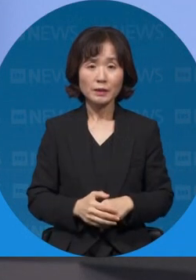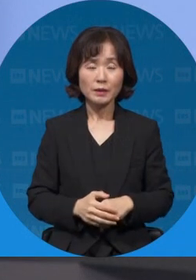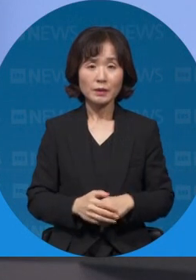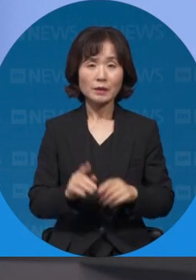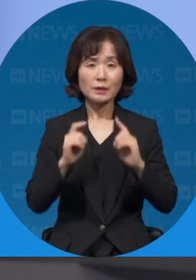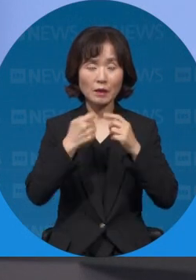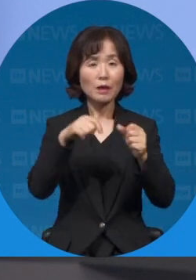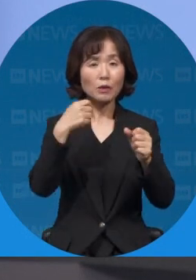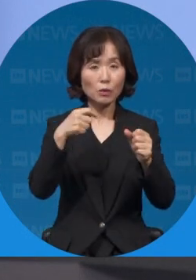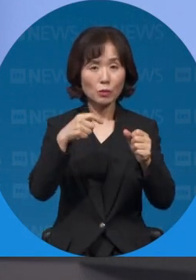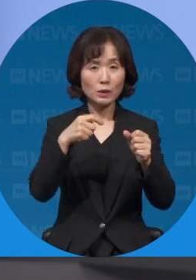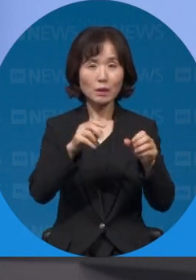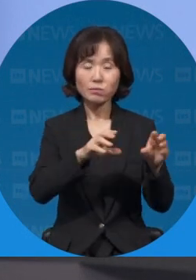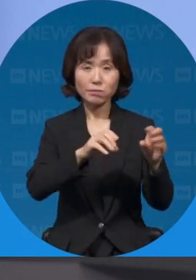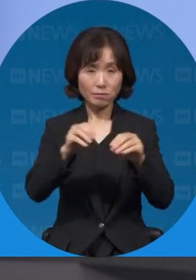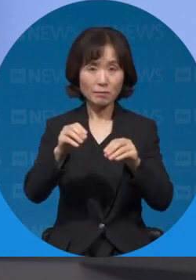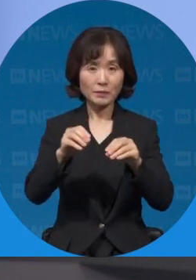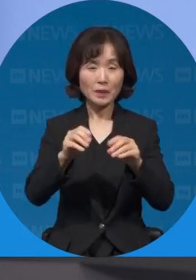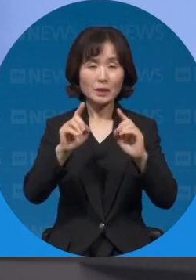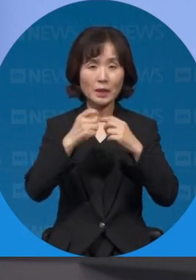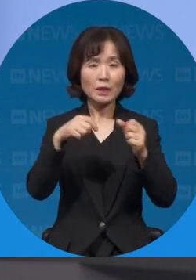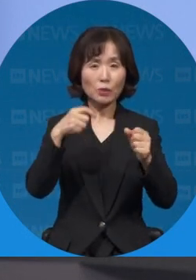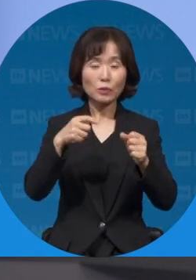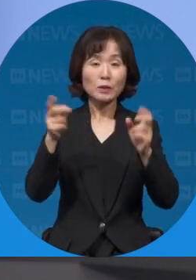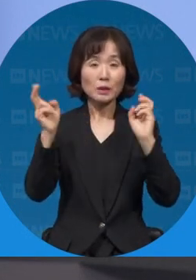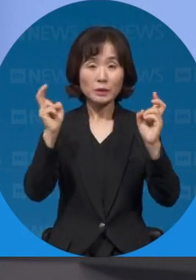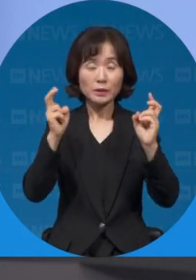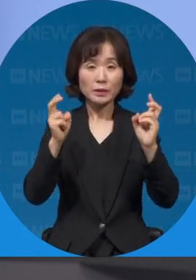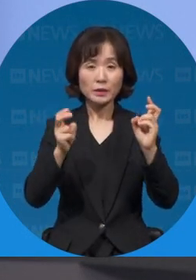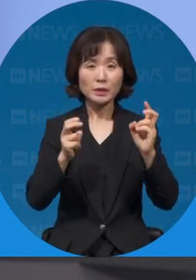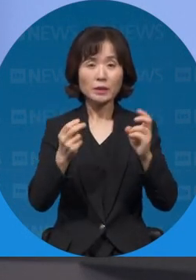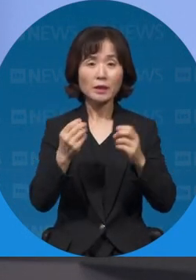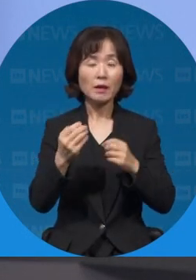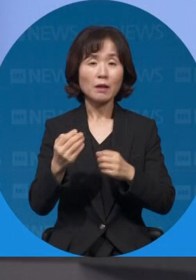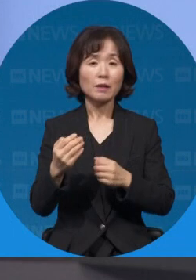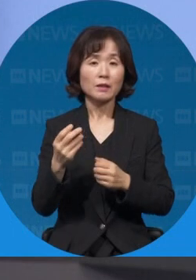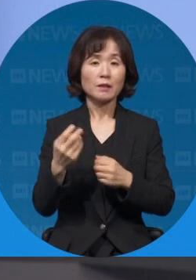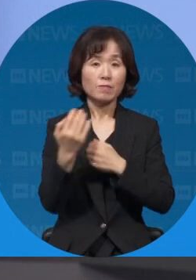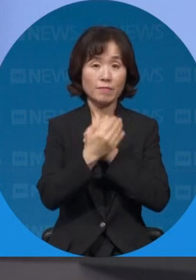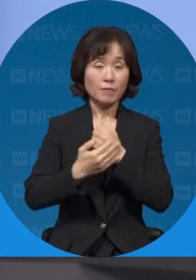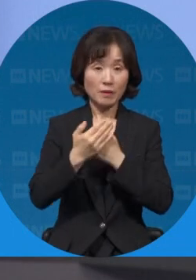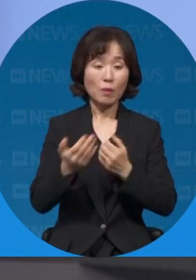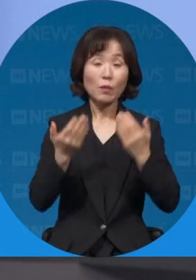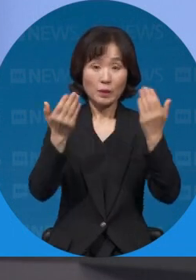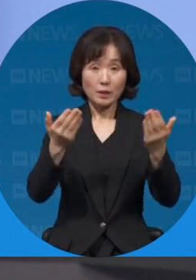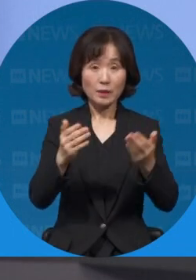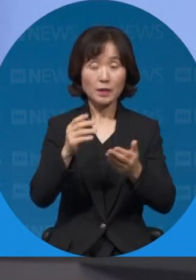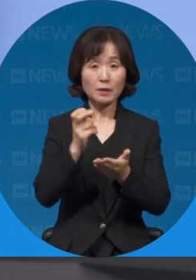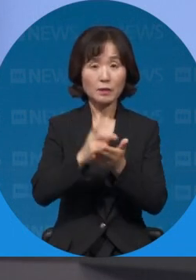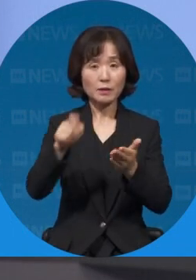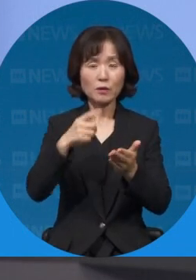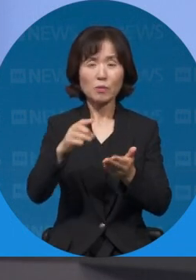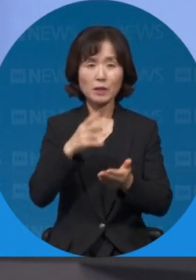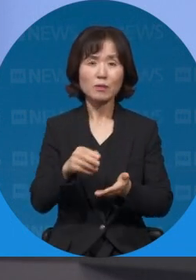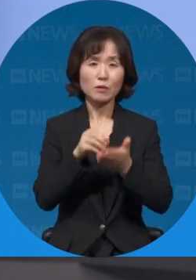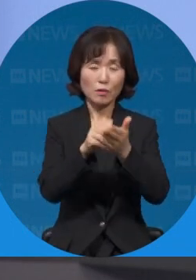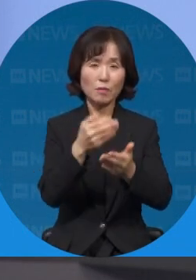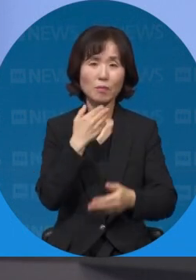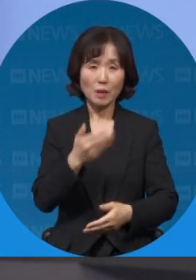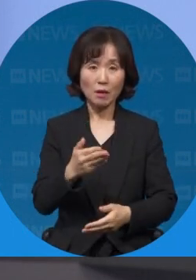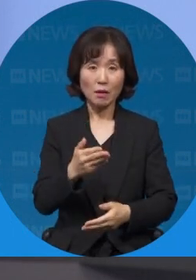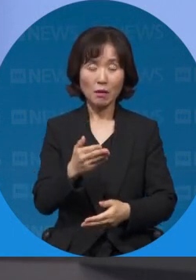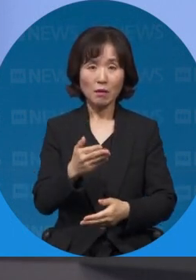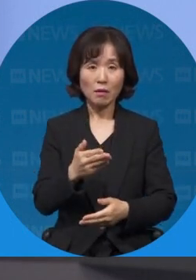한 사교육이 전면 금지되고 사교육 기업들은 비영리 기관으로만 등록할 수 있습니다. 이런 규제의 주요 원인으로